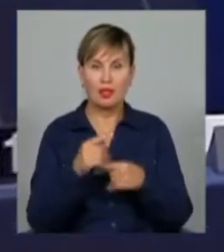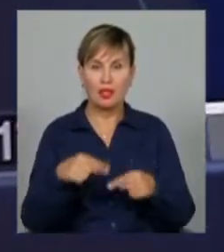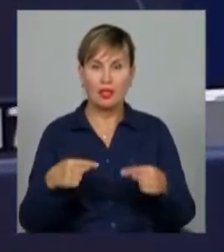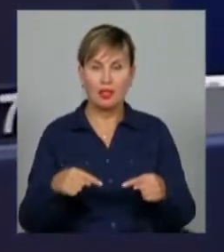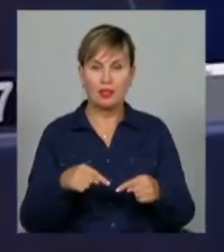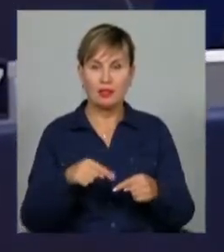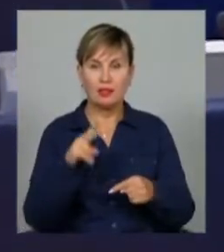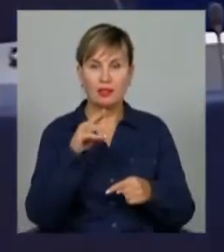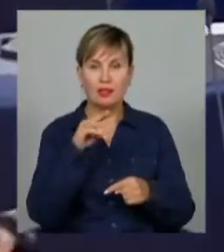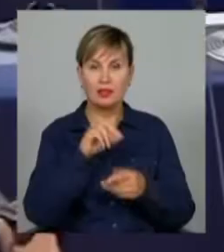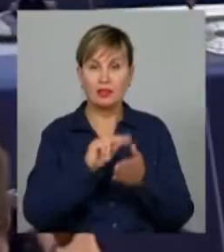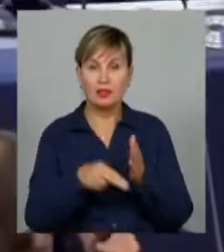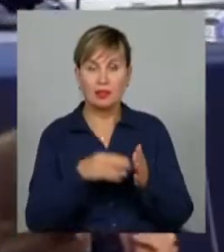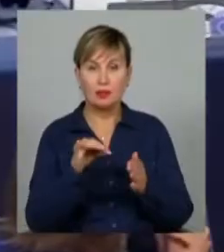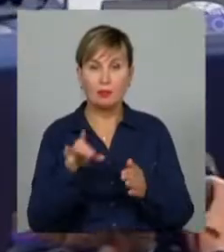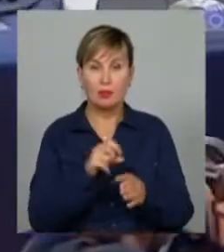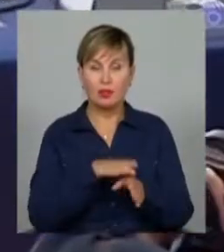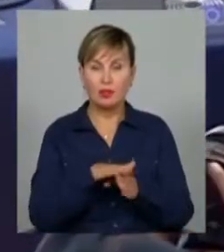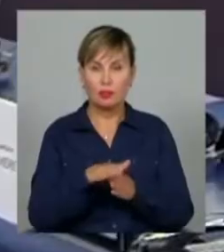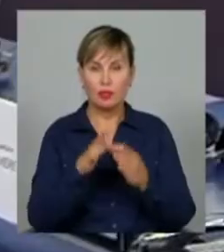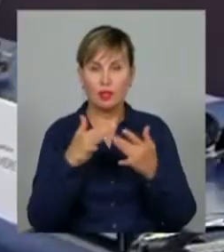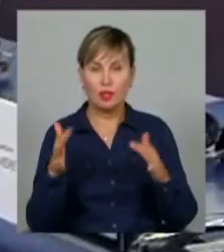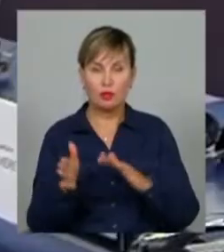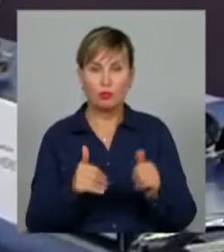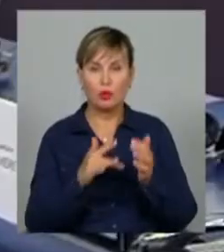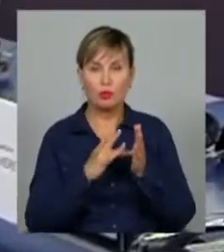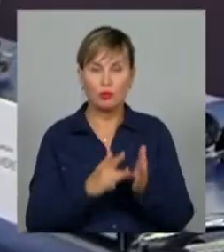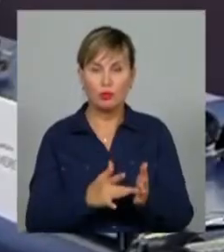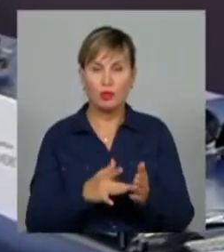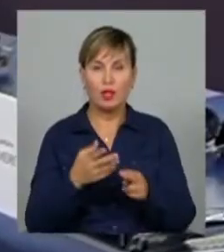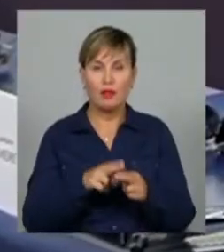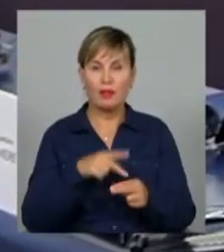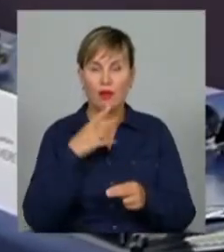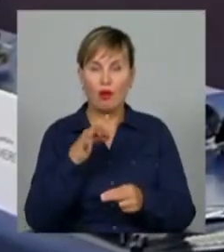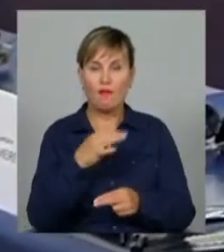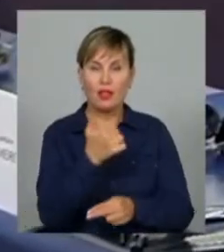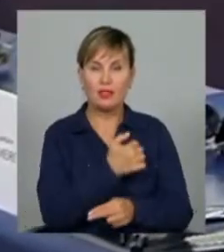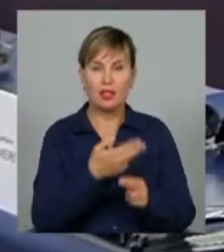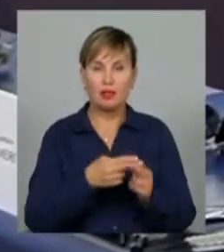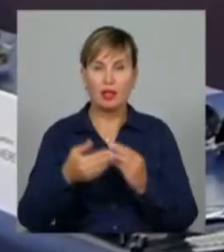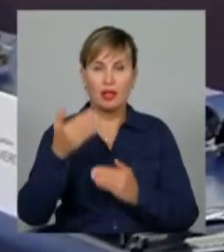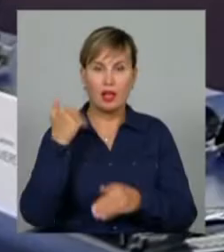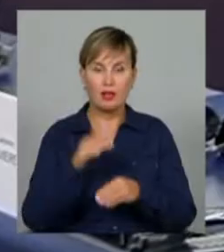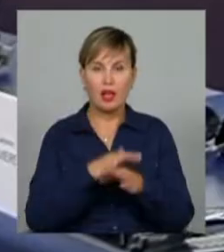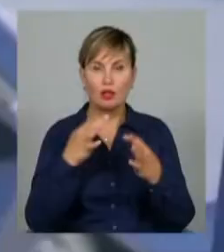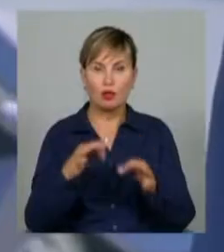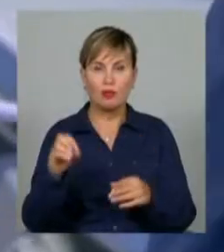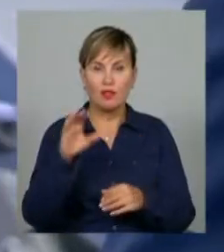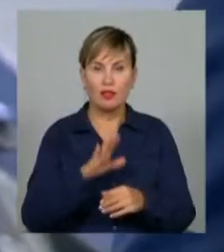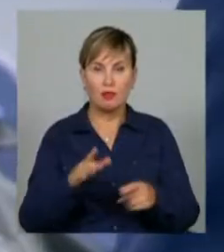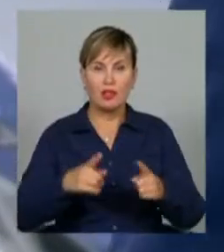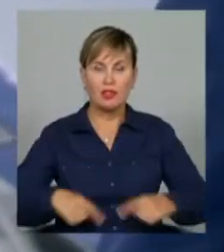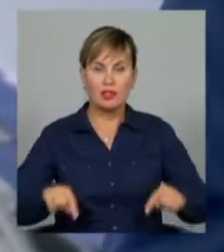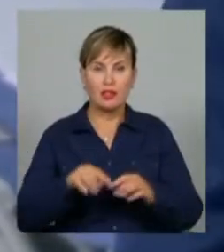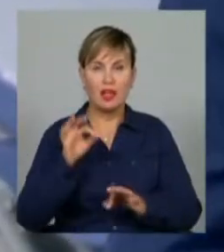на COVID-19 и без соблюдения карантина после путешествий. Речь идет о вакцинах, которые ранее одобрила Европейская